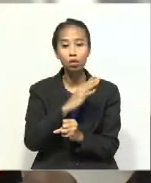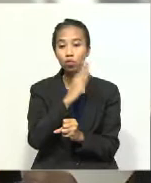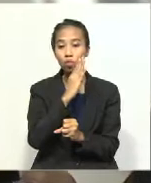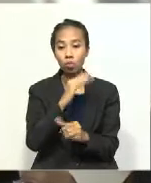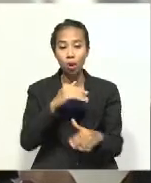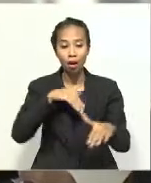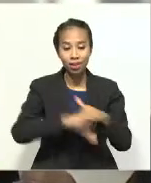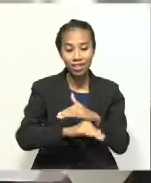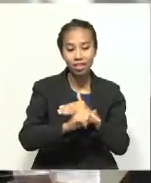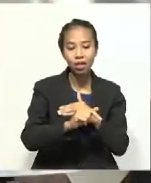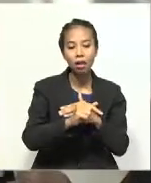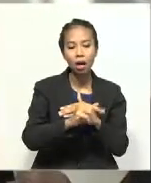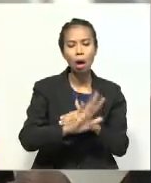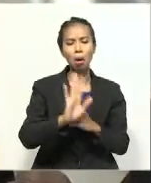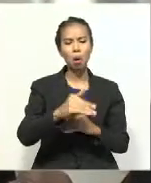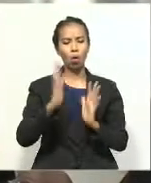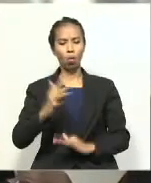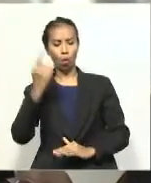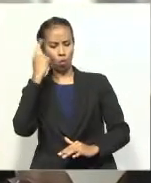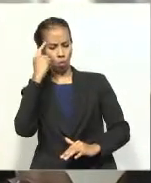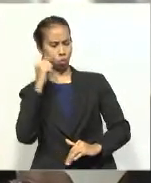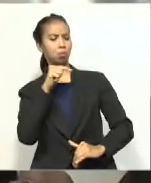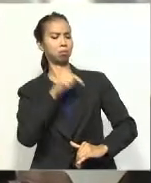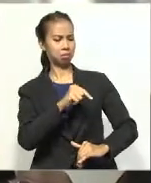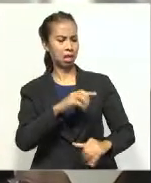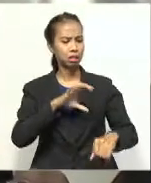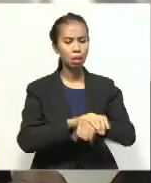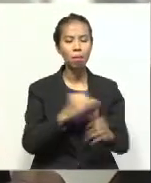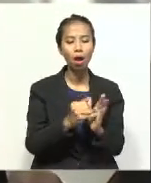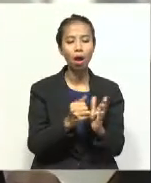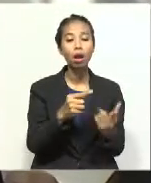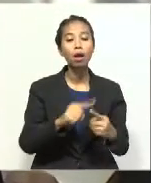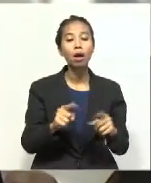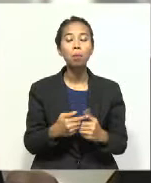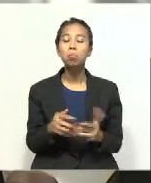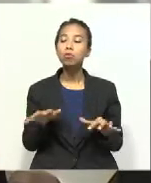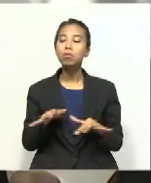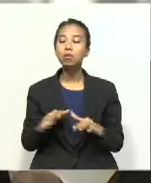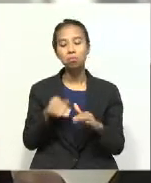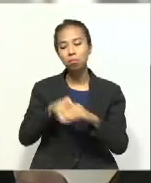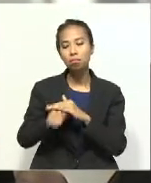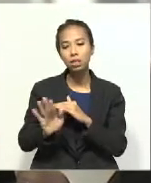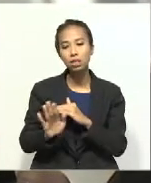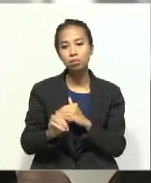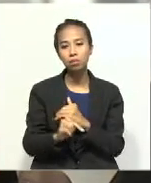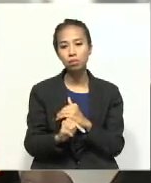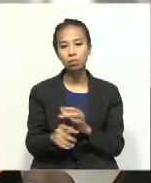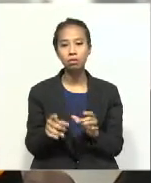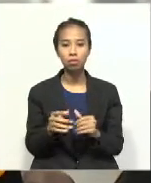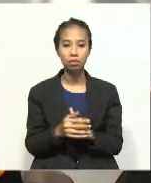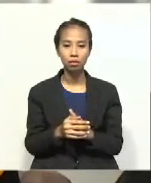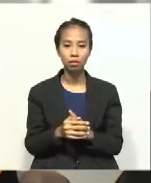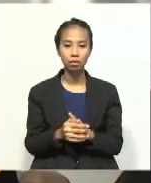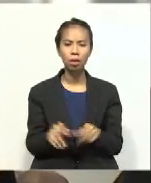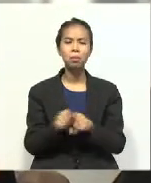ปเนี่ยมันก็เป็นมูลเหตุว่าไอ้มันจะใกล้ตัวมากขึ้นอะไรอย่างเงี้ยเช่นตอนนี้ก็แกล้งที่กระสอบเฟ